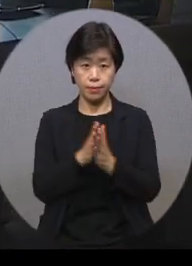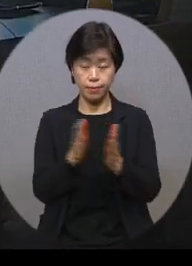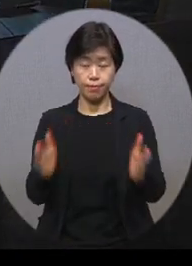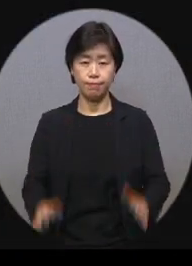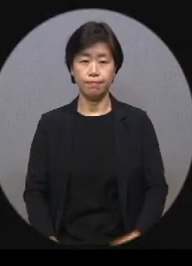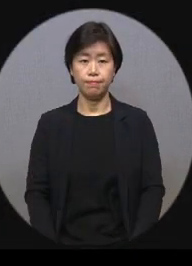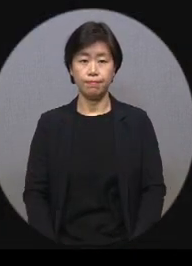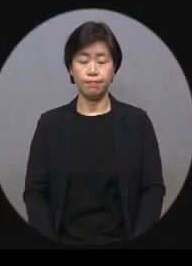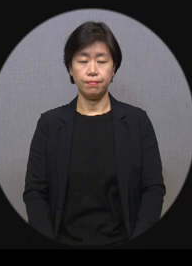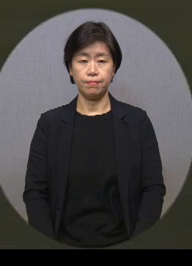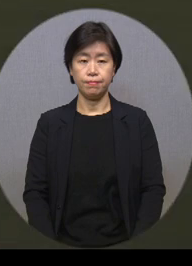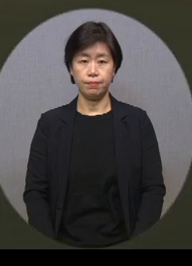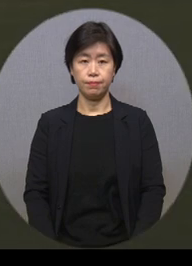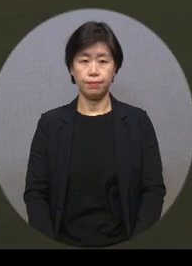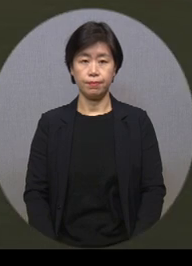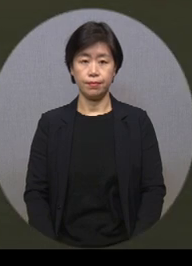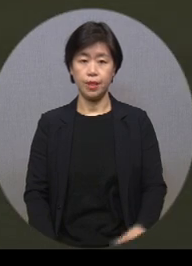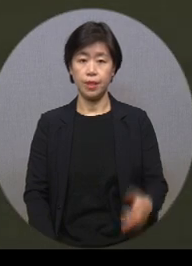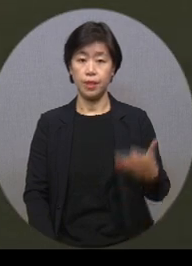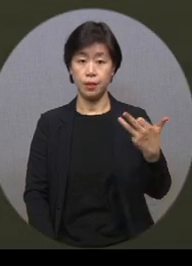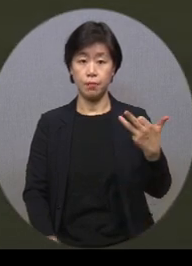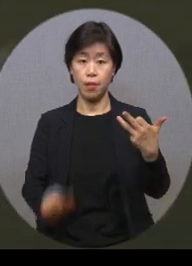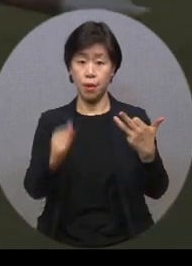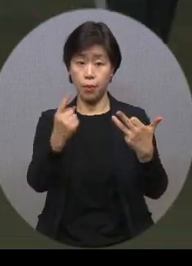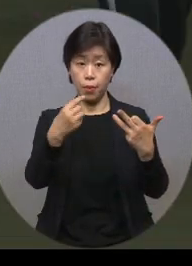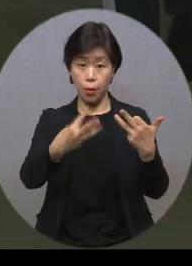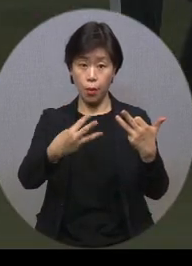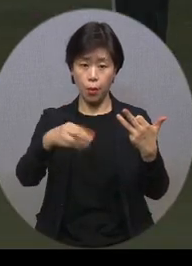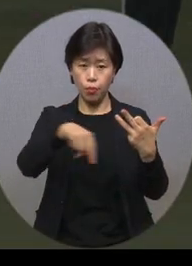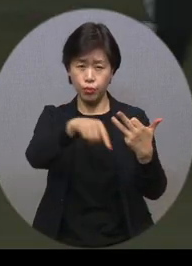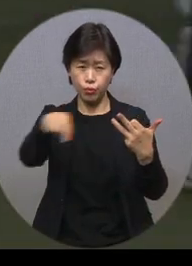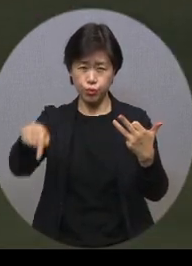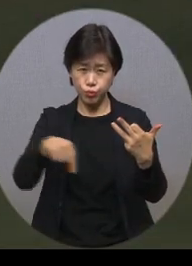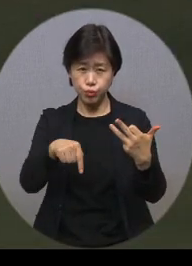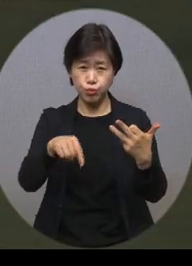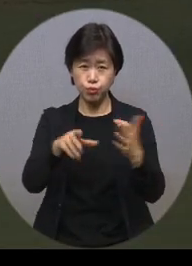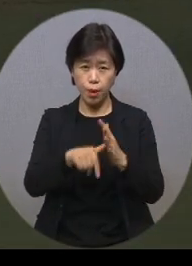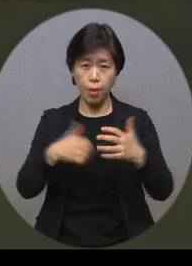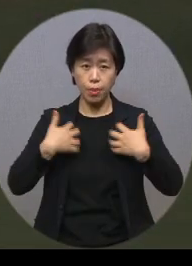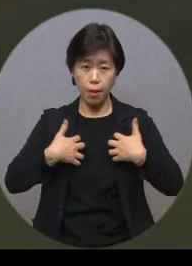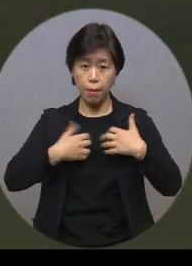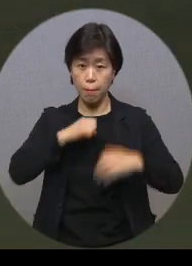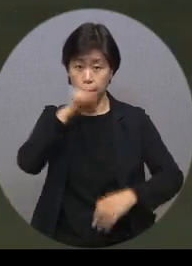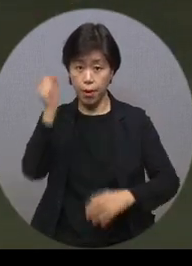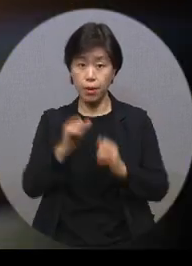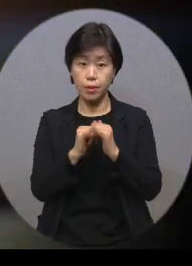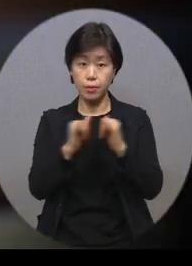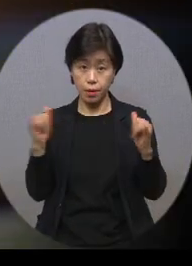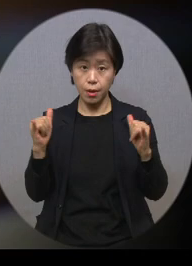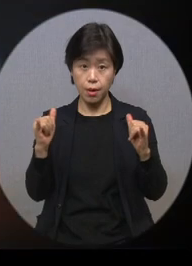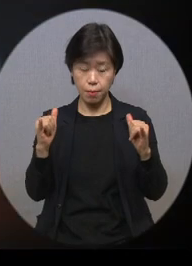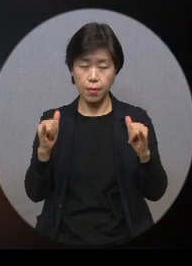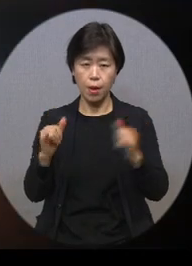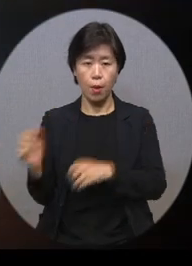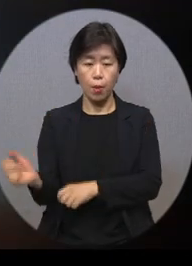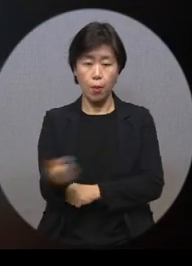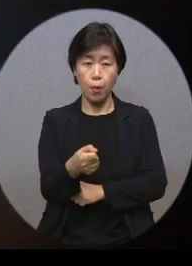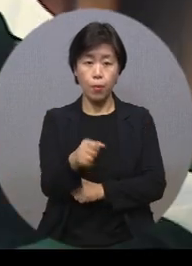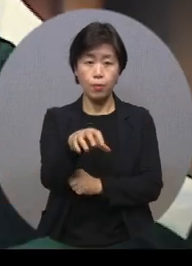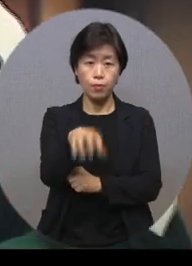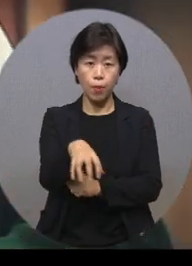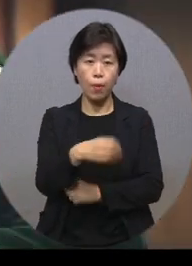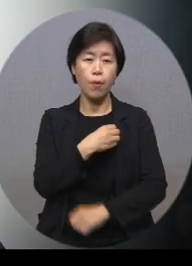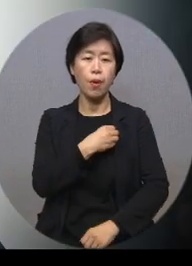됩니다. 18홀 라운딩을 하며 게임에서 이기시는 분은 골프장 회원권을